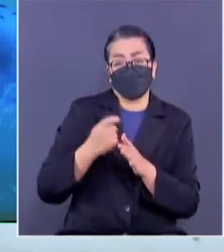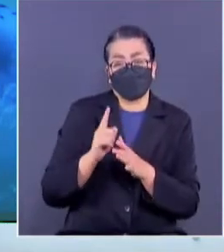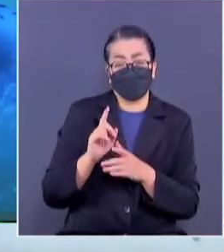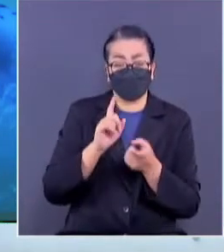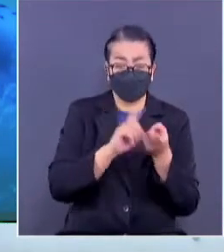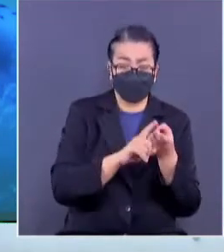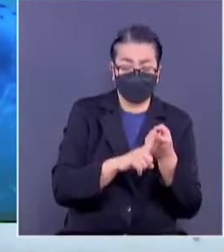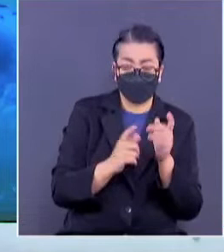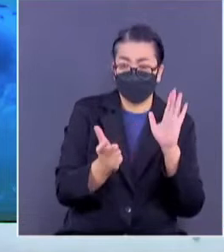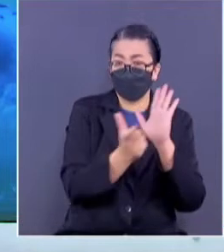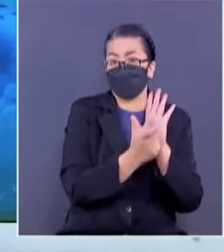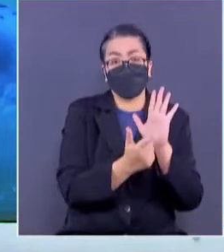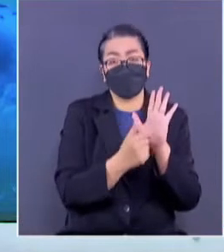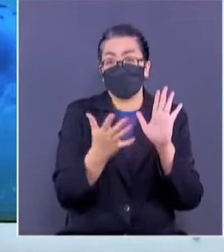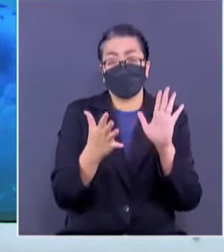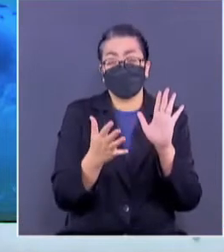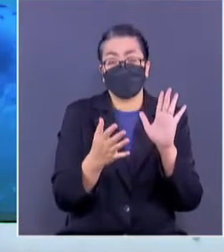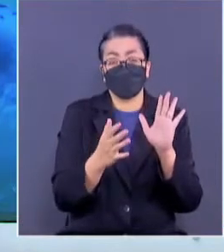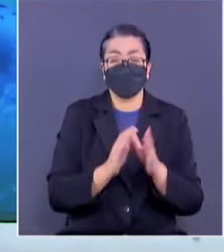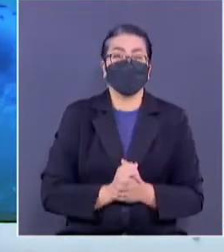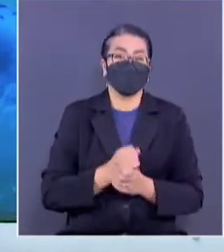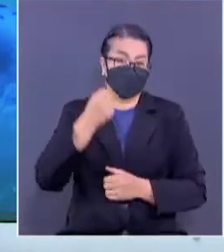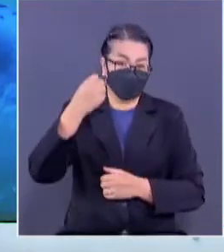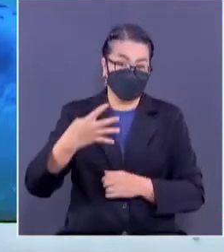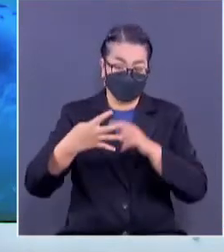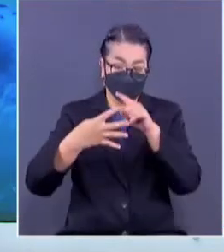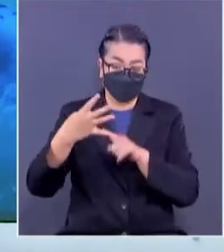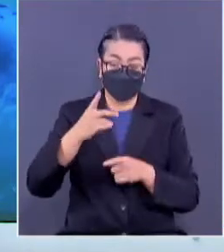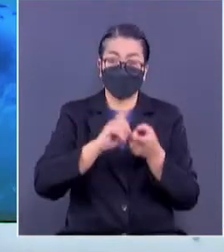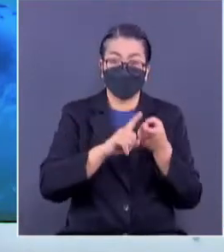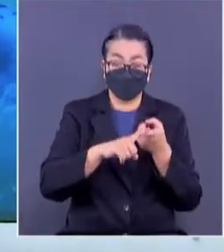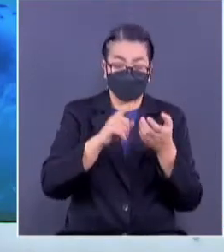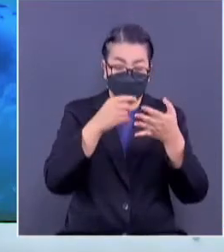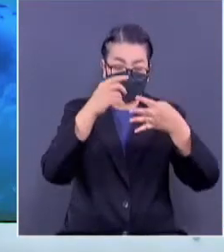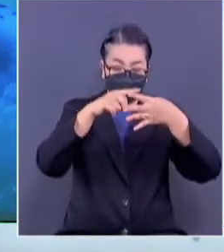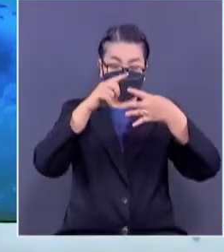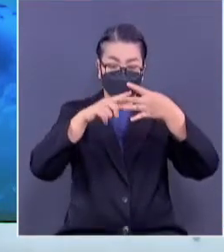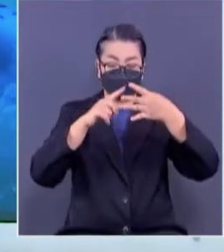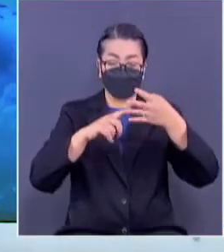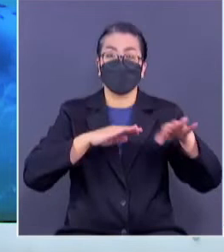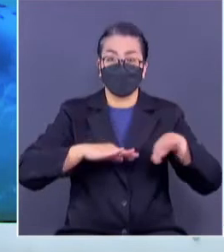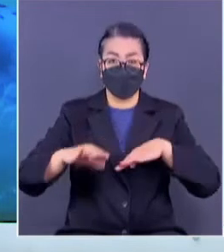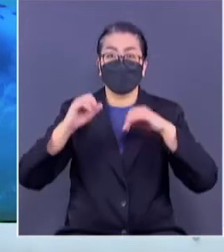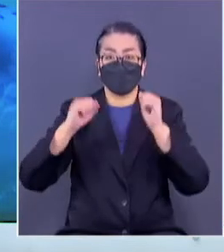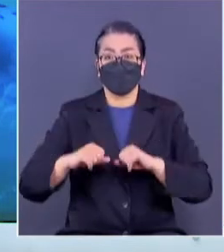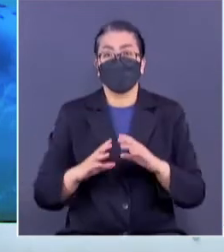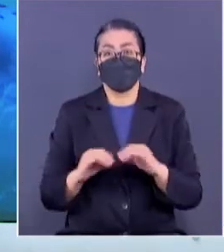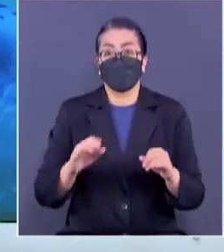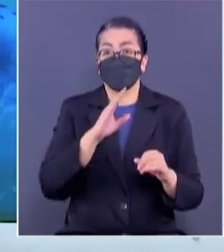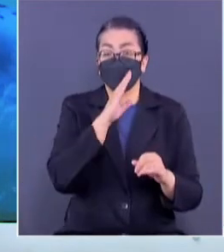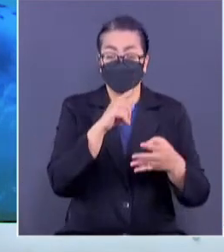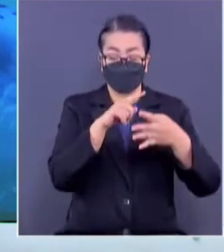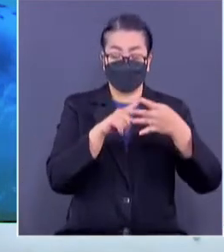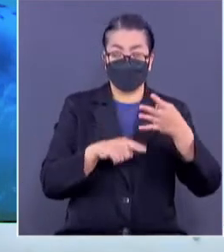รัสเซียเขาระบุออกมานะว่า 4ข้อ 4ข้อแล้วพร้อมที่จะยุติเหตุการณ์ทั้งหมดทันทีก็